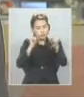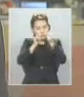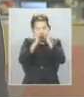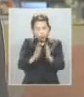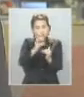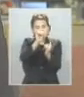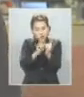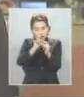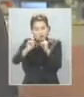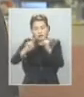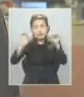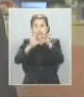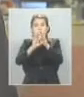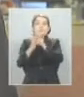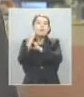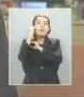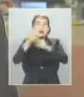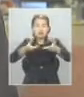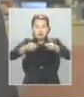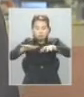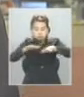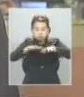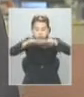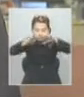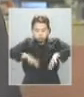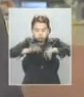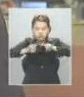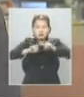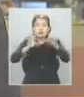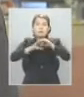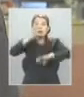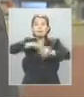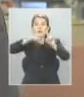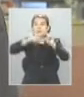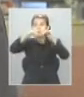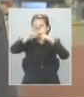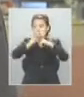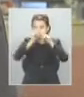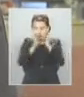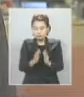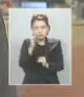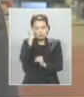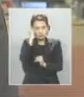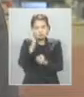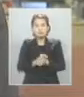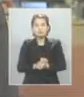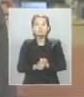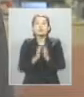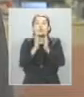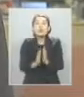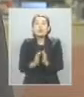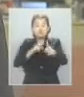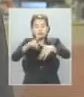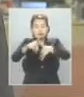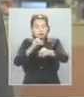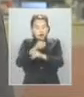ไหวและสึนามิถล่มญี่ปุ่นเมื่อวานนี้จะเกินกว่า 1,000 คนขณะที่ชาวบ้านบางส่วนก็เริ่มที่จะกลับเข้าไปสำรวจบ้านเมืองของตน